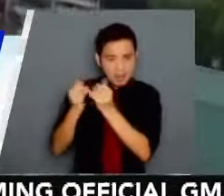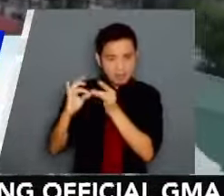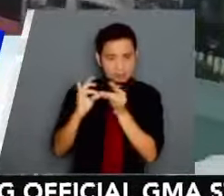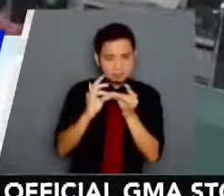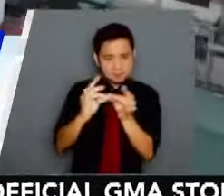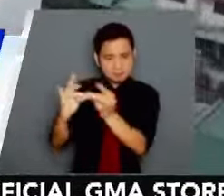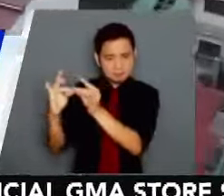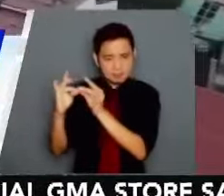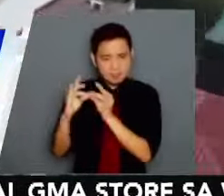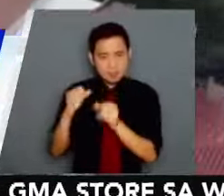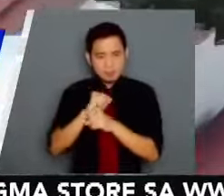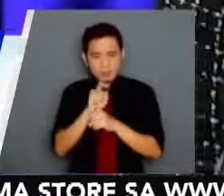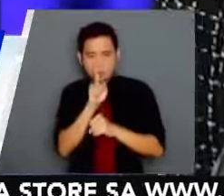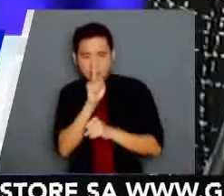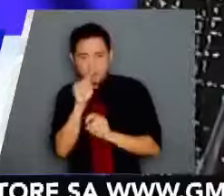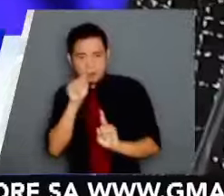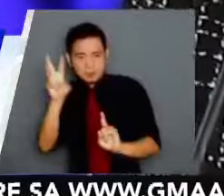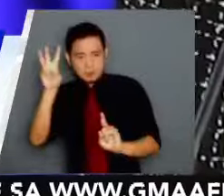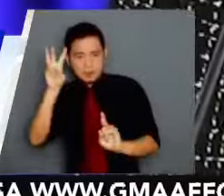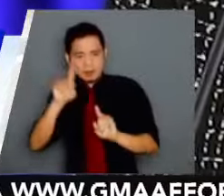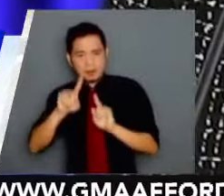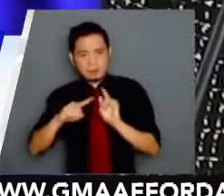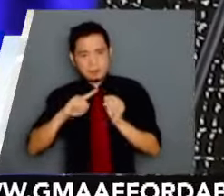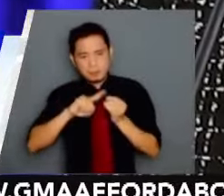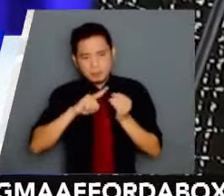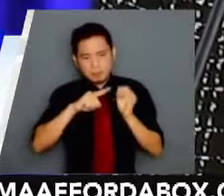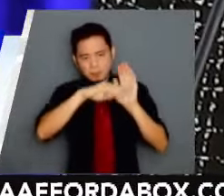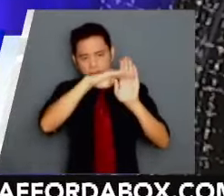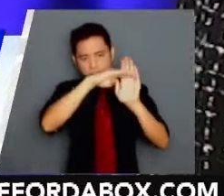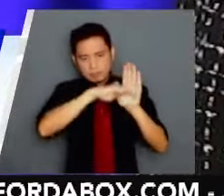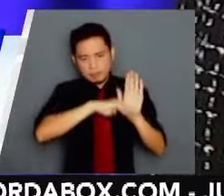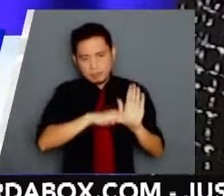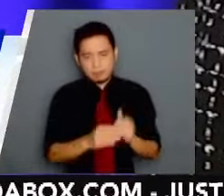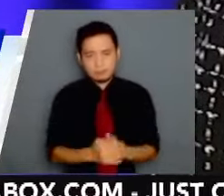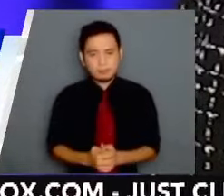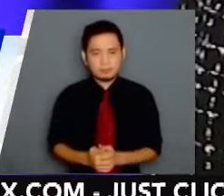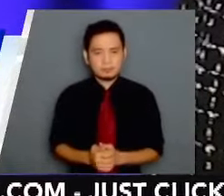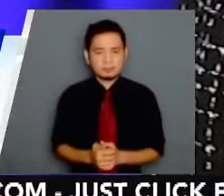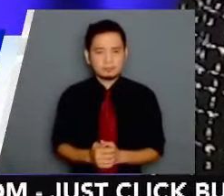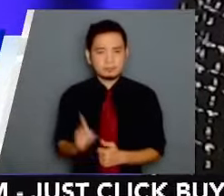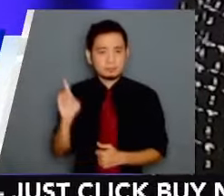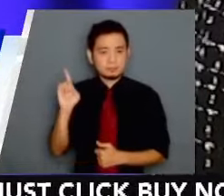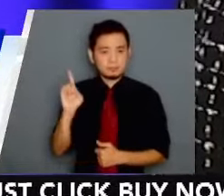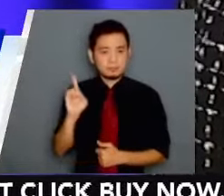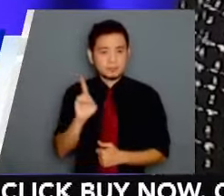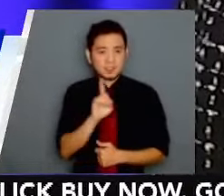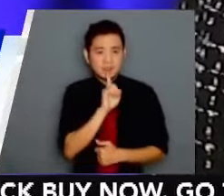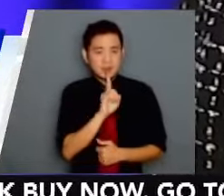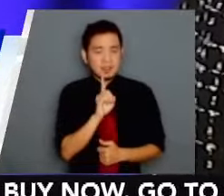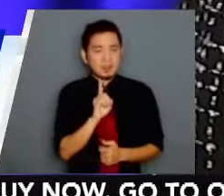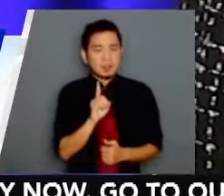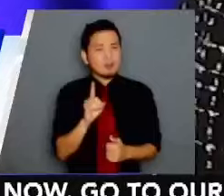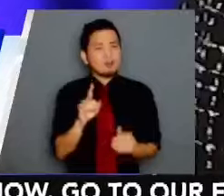areglo ang mga kasong Gaya nito Hindi na pwede mag-settle dito kung sino man ang